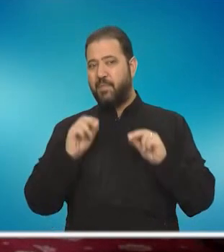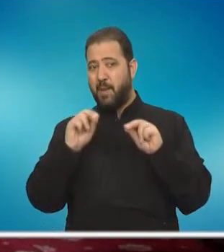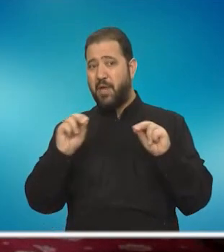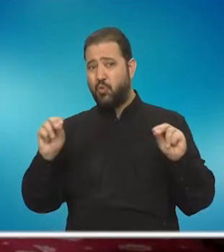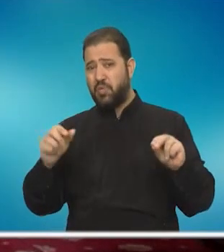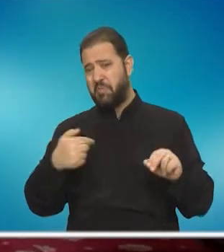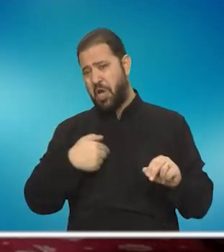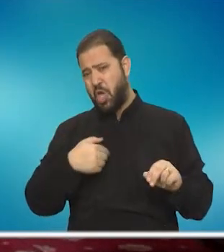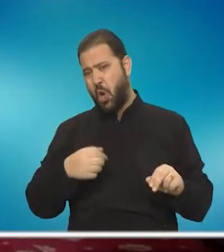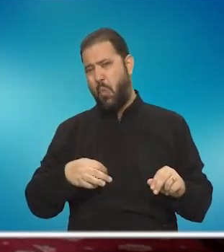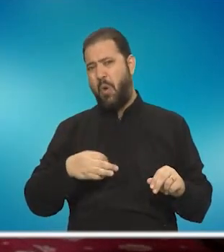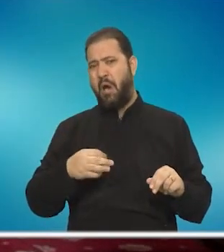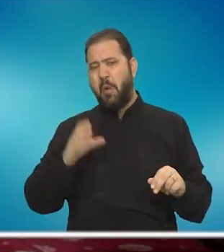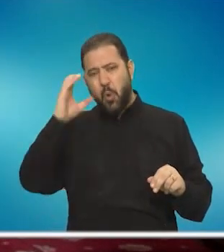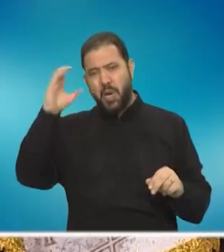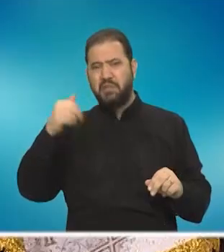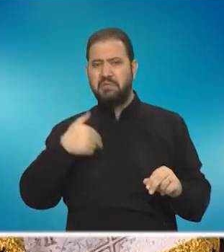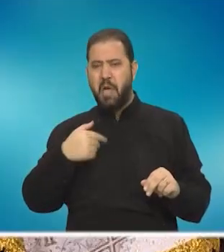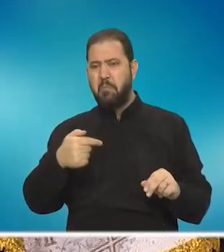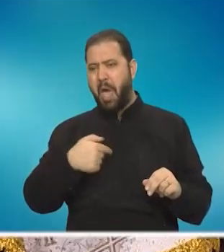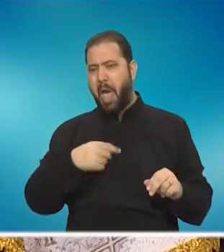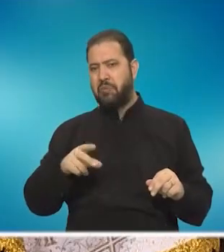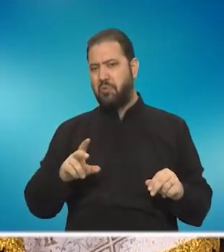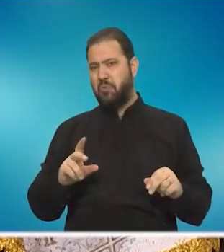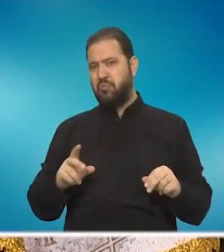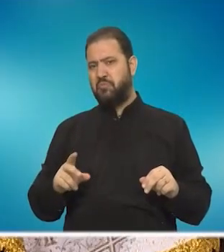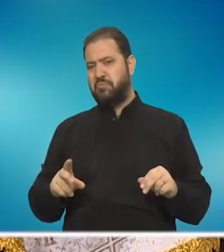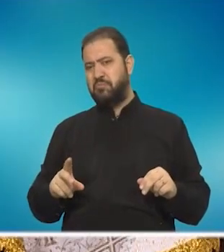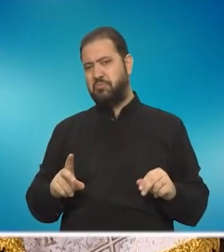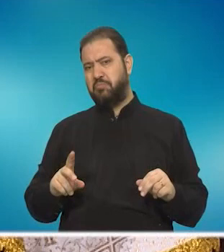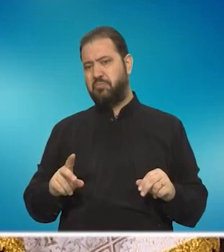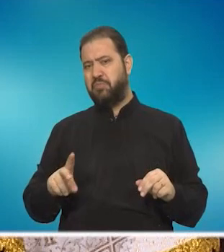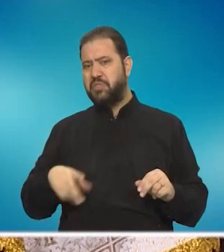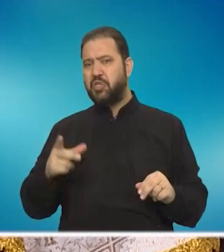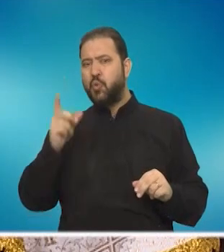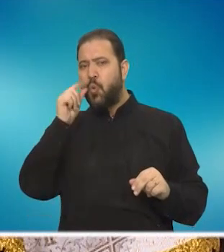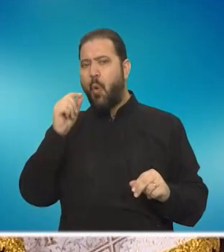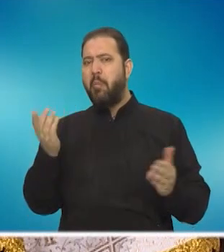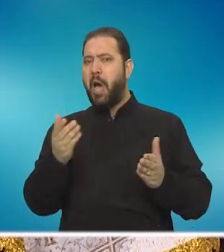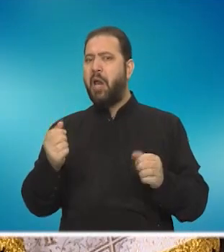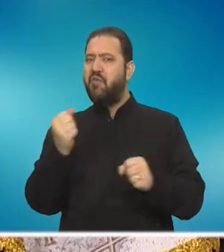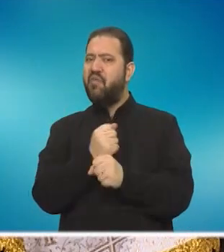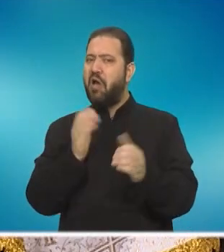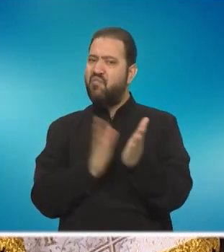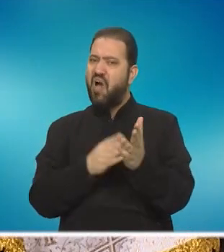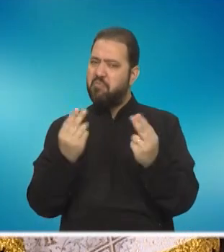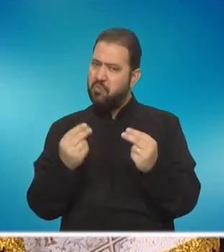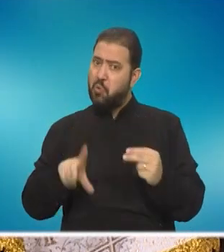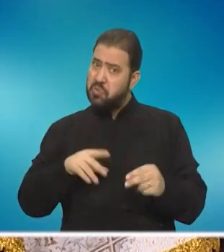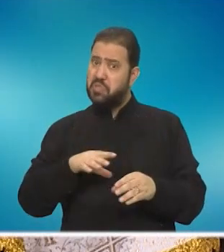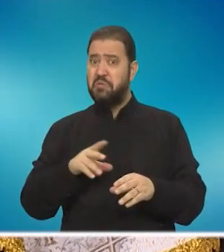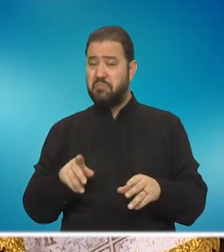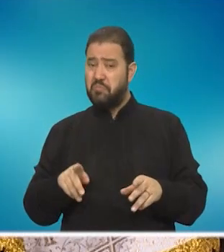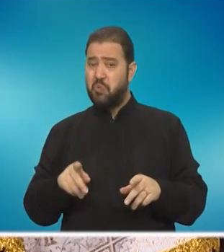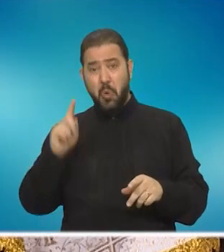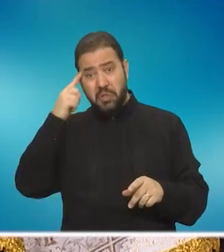mărturisind că eu am o credință a mea, eu cred, sunt alături de tot ceea ce faceți voi în această comunitate